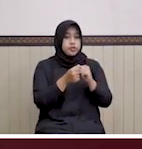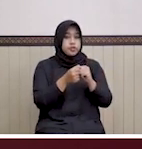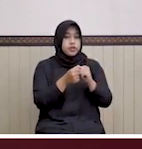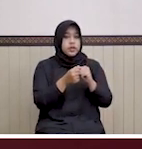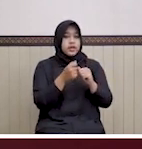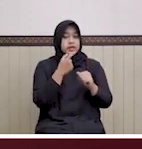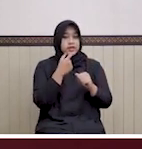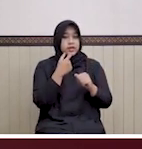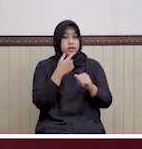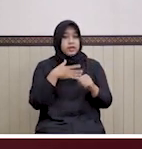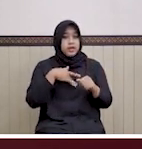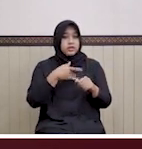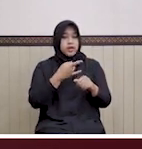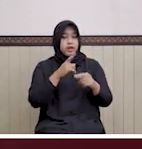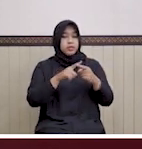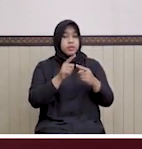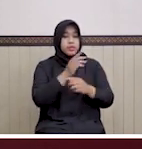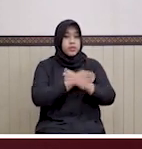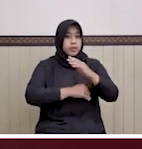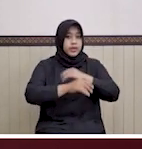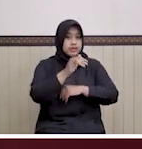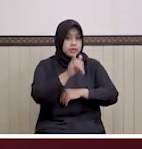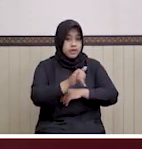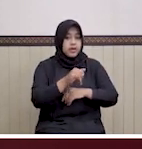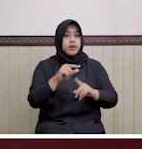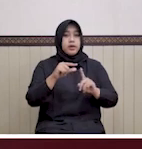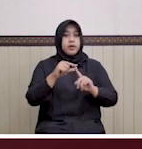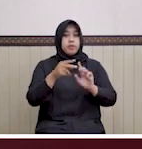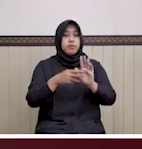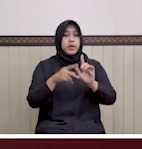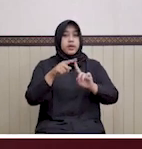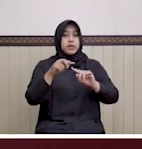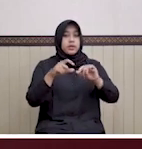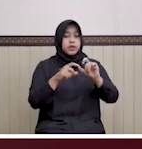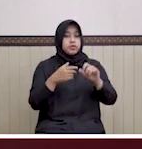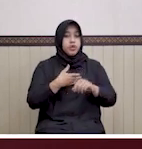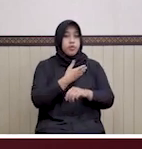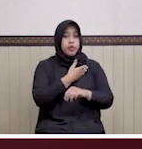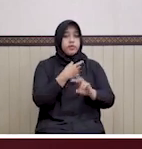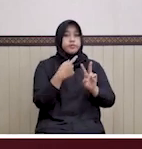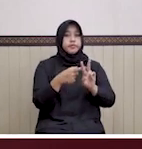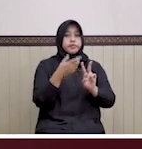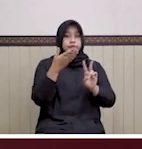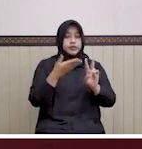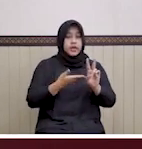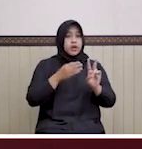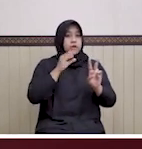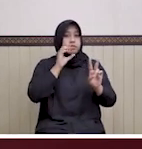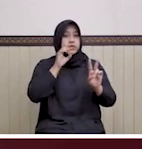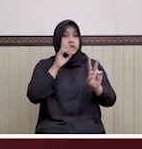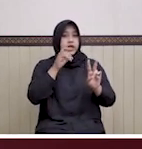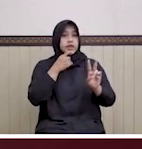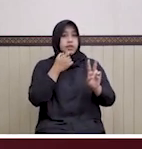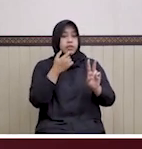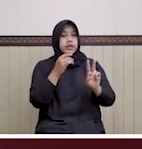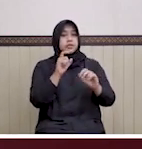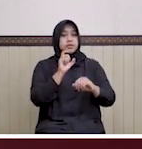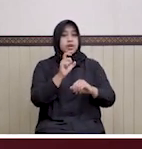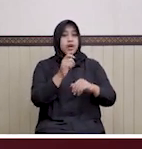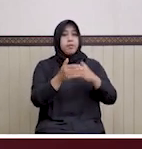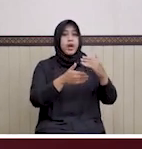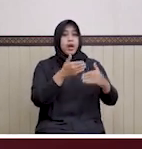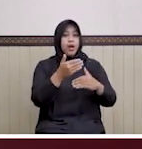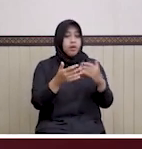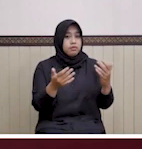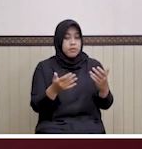menimpa teman-teman difable begitu ya dan penyintas nya Kemudian yang kedua nanti kita akan bicara soal Penanganannya